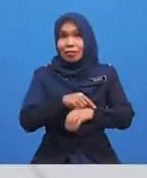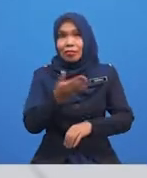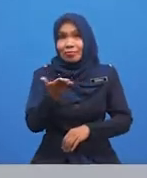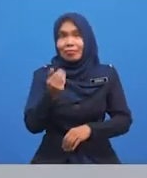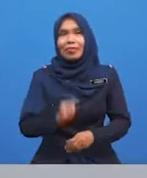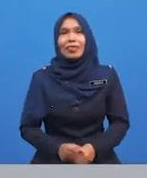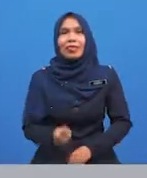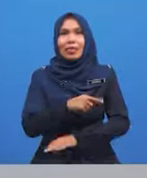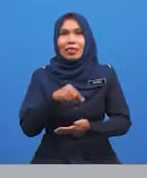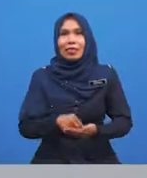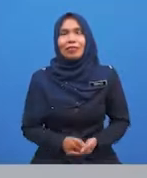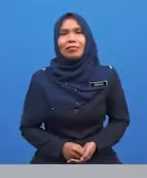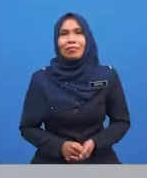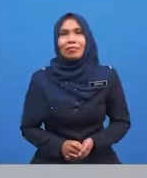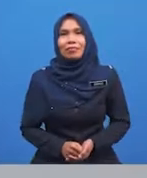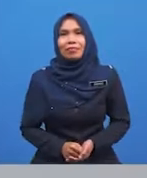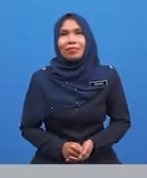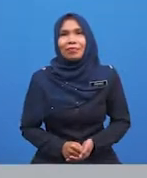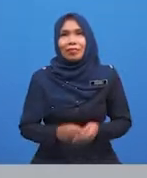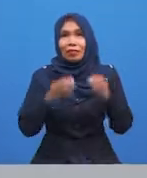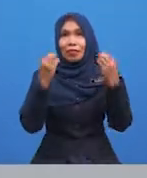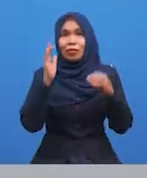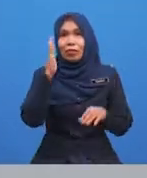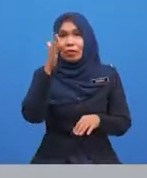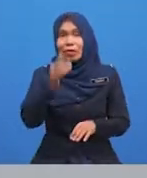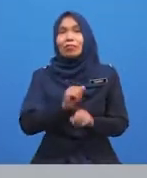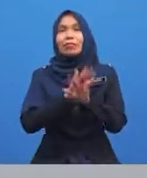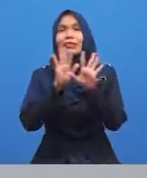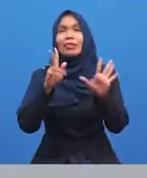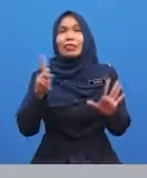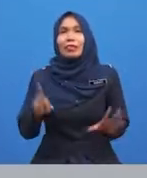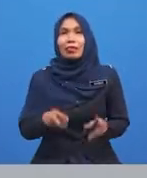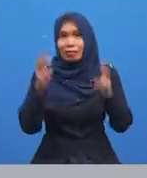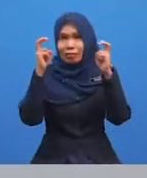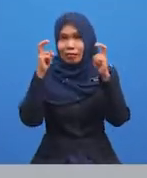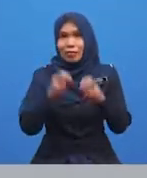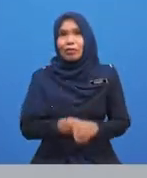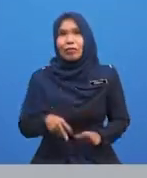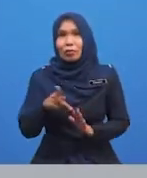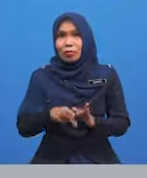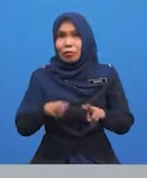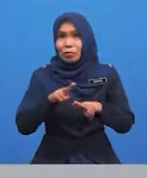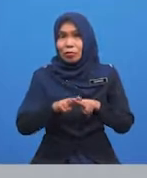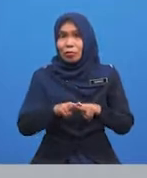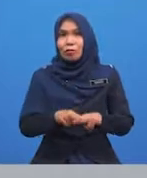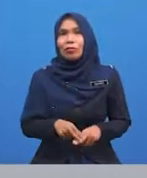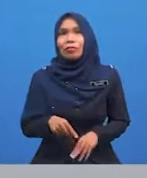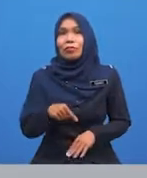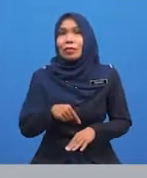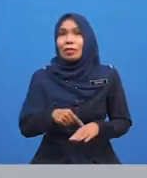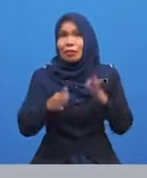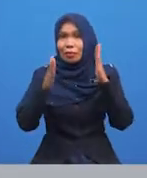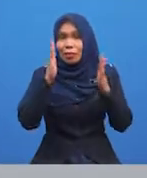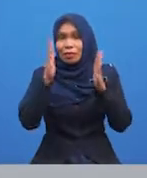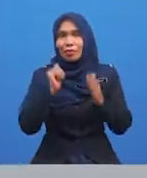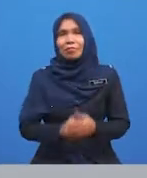ini. Pada episod kali ini, cikgu akan menerangkan tajuk Penduduk di Malaysia, Geografi